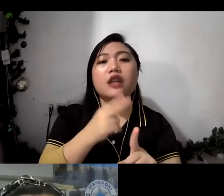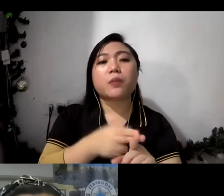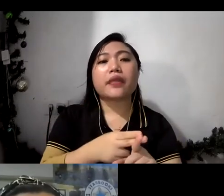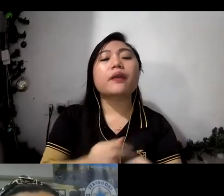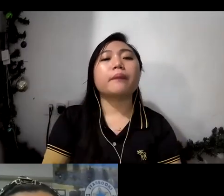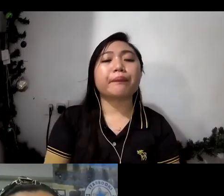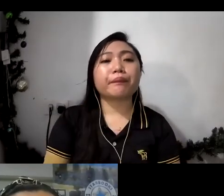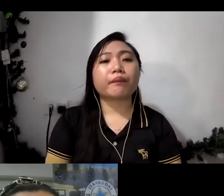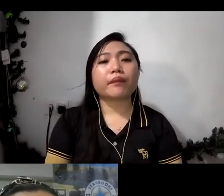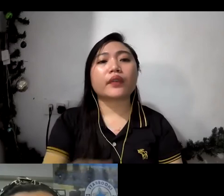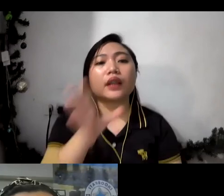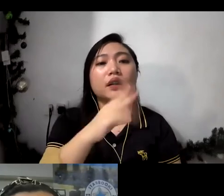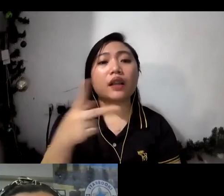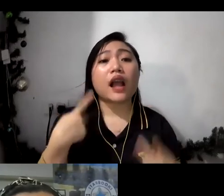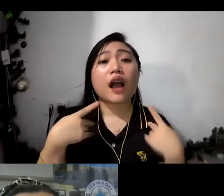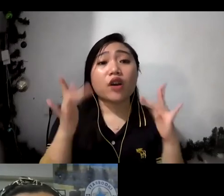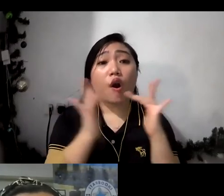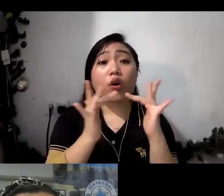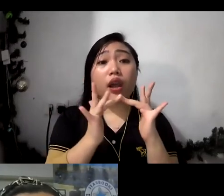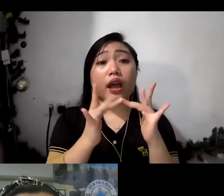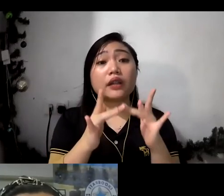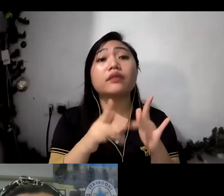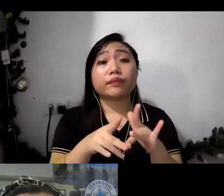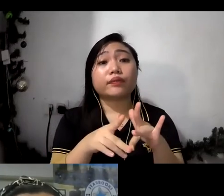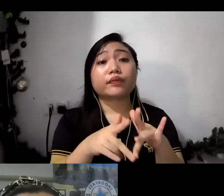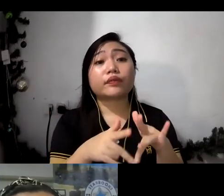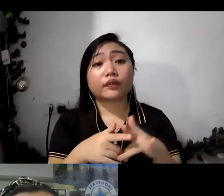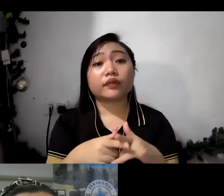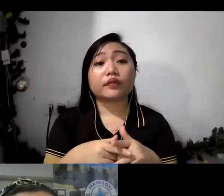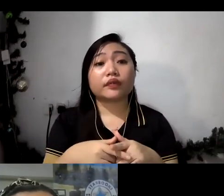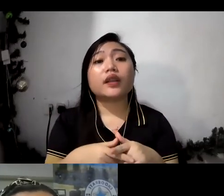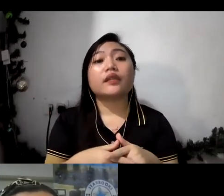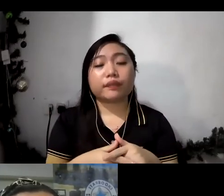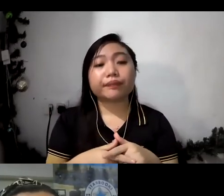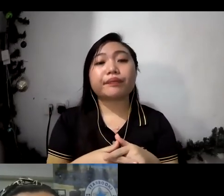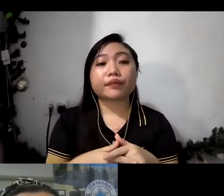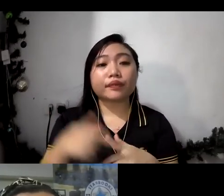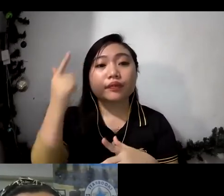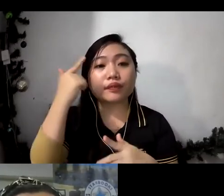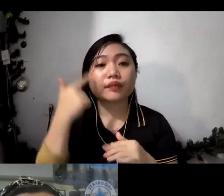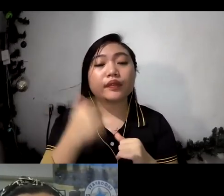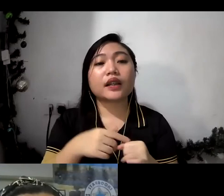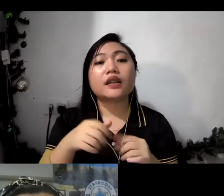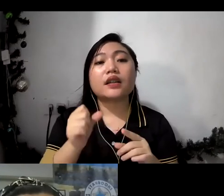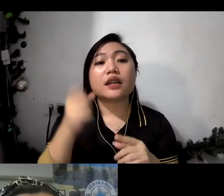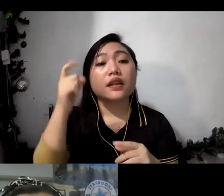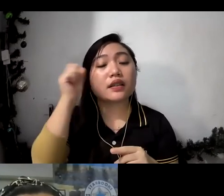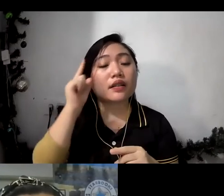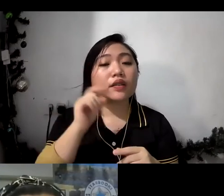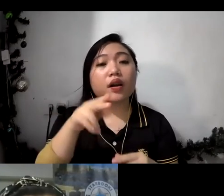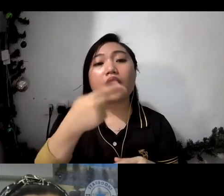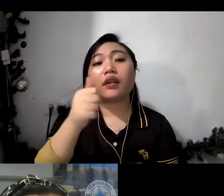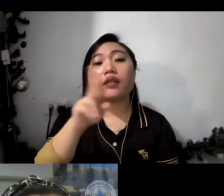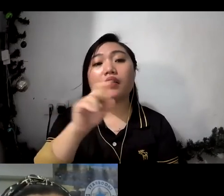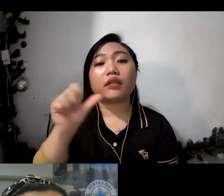street, at kahit po online, ano, gender-based online sexual harassment. So I will encourage sa part of your webinar